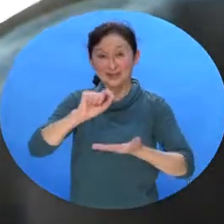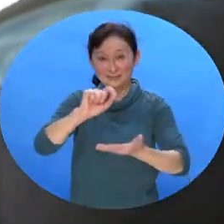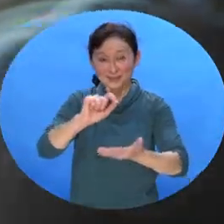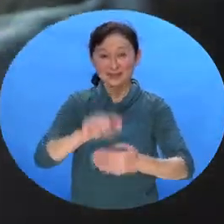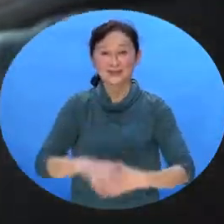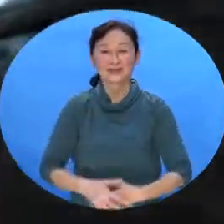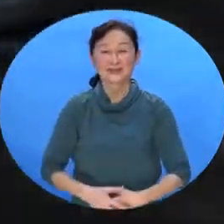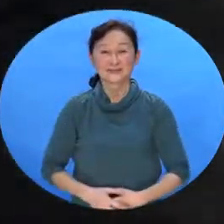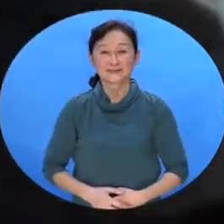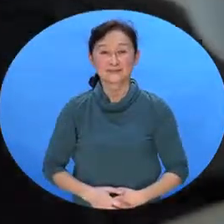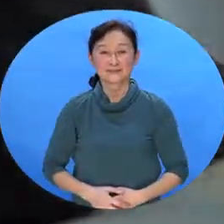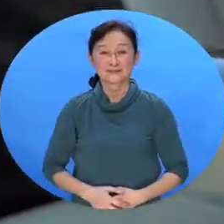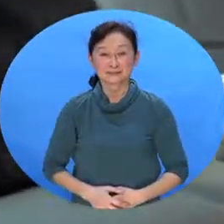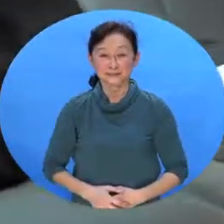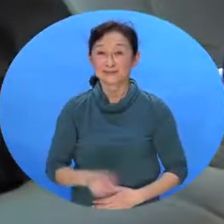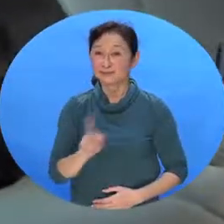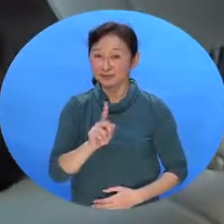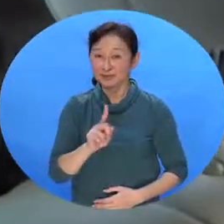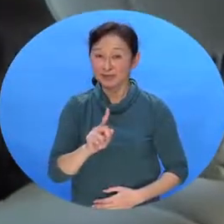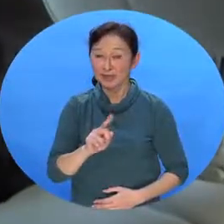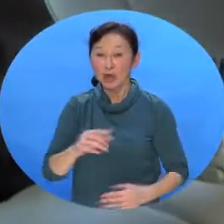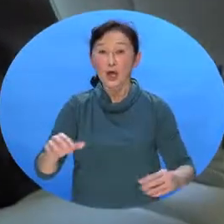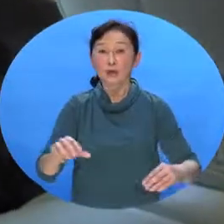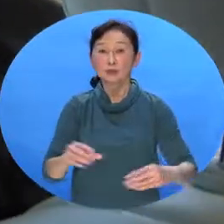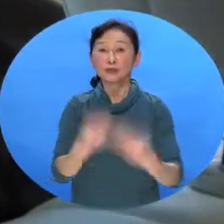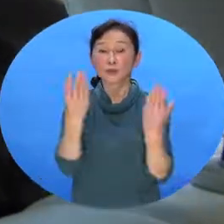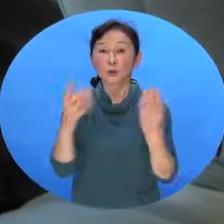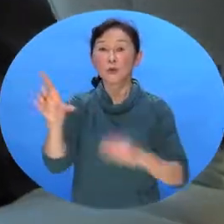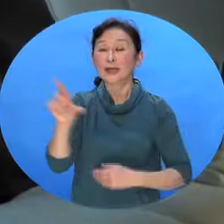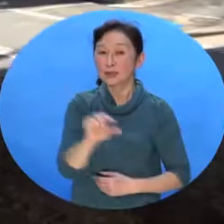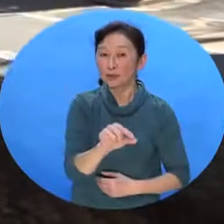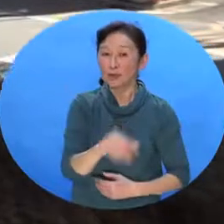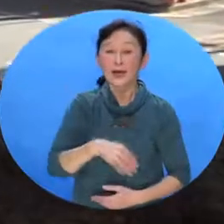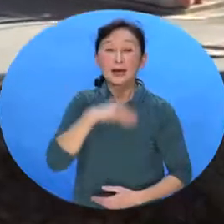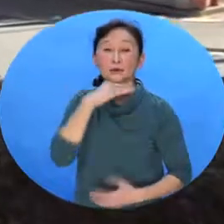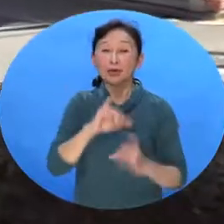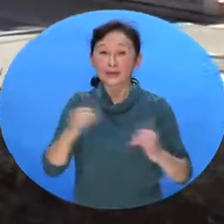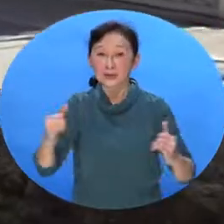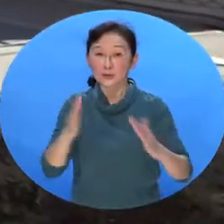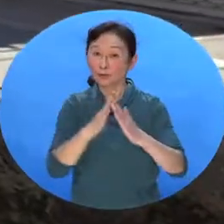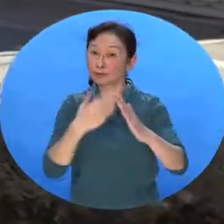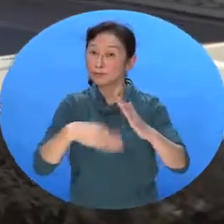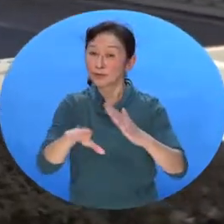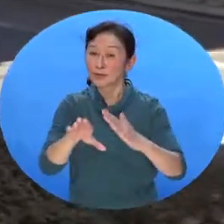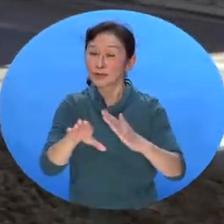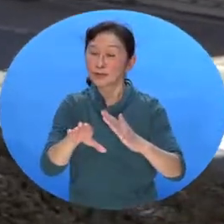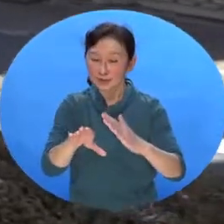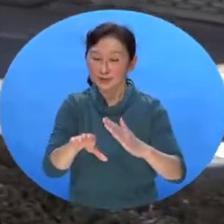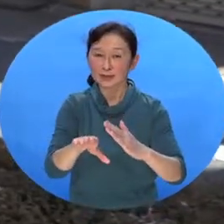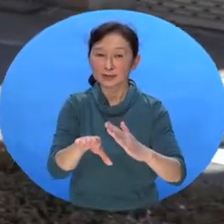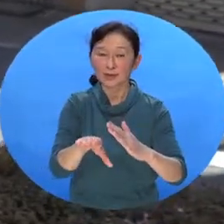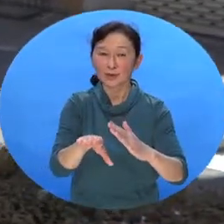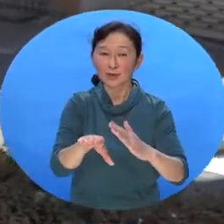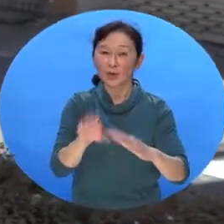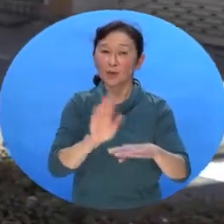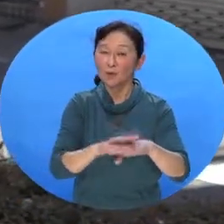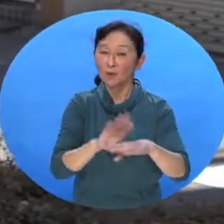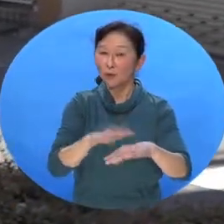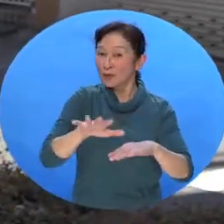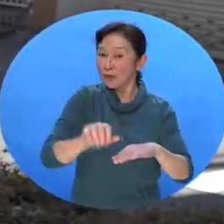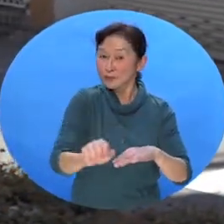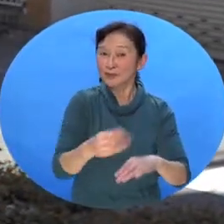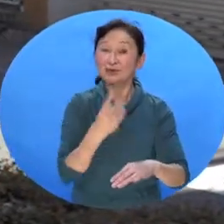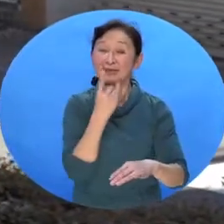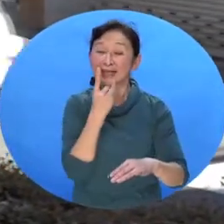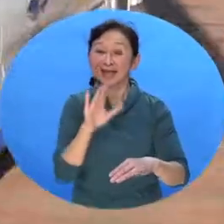。自動運転には交通事故の減少や高齢者の移動手段の確保などの効果が期待されています